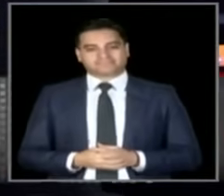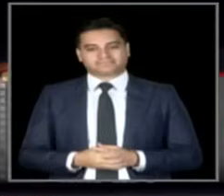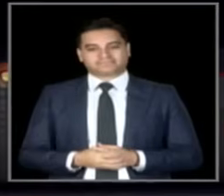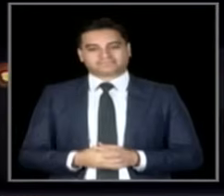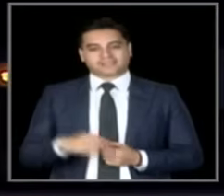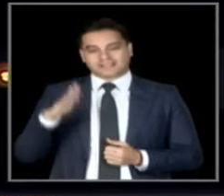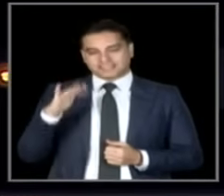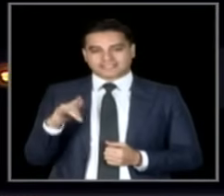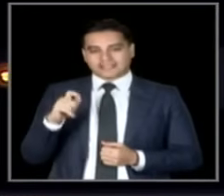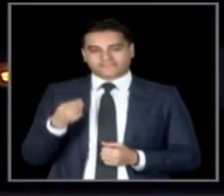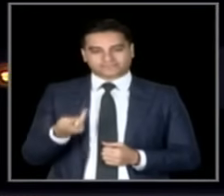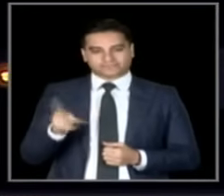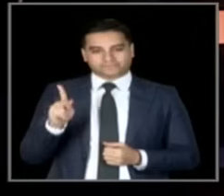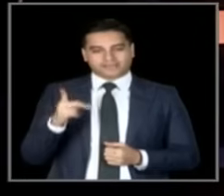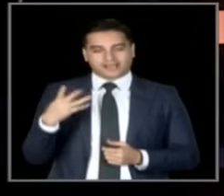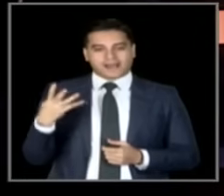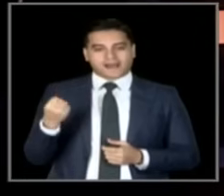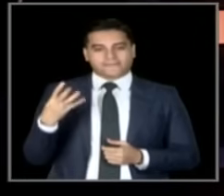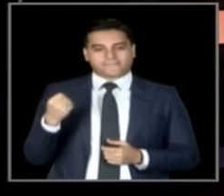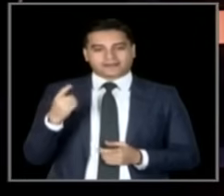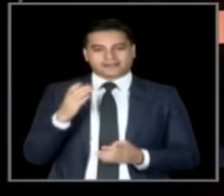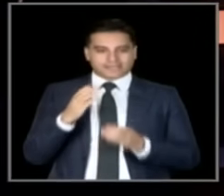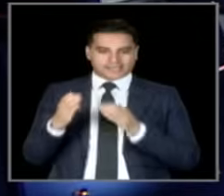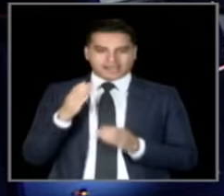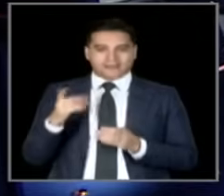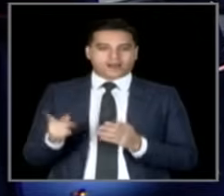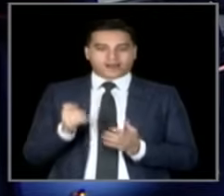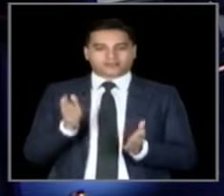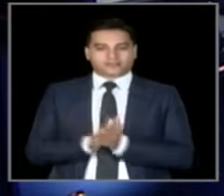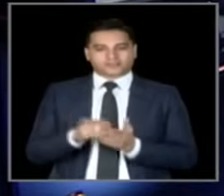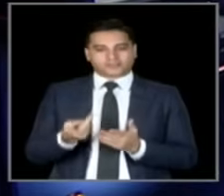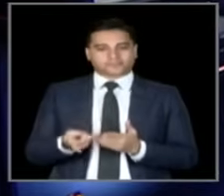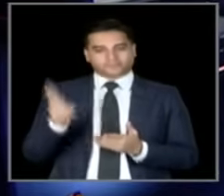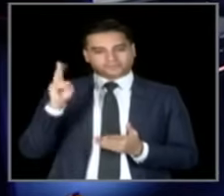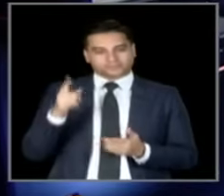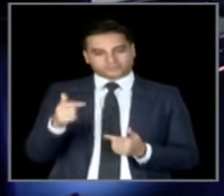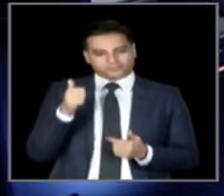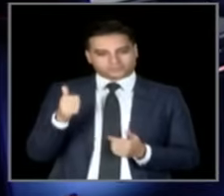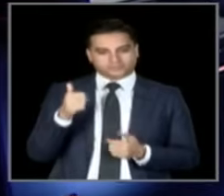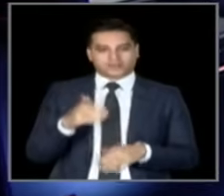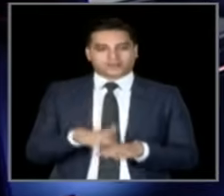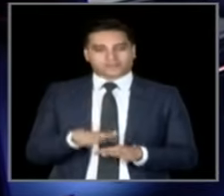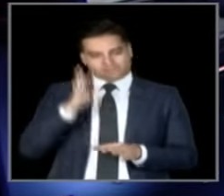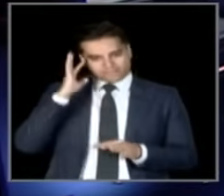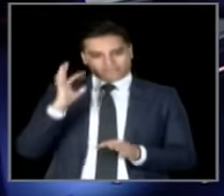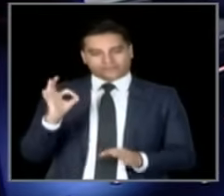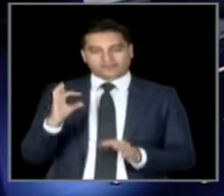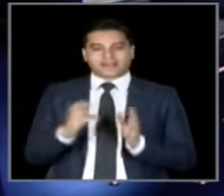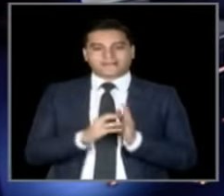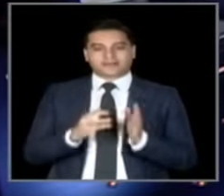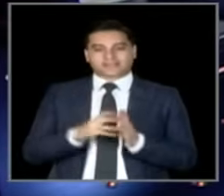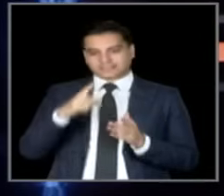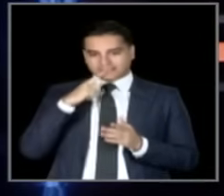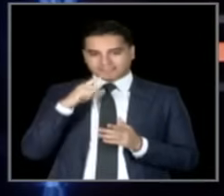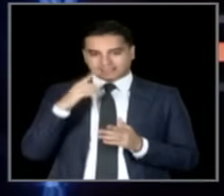برافو عليك يا سيف. 40 نقطة يا سيف، قدرات ذهنية، برافو عليك. جامعة